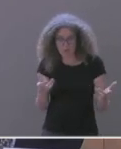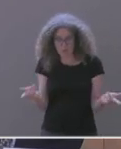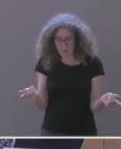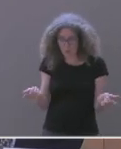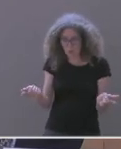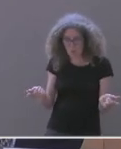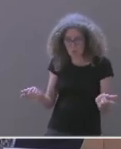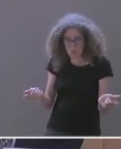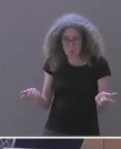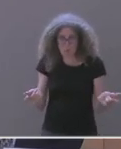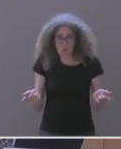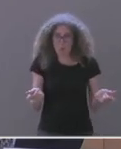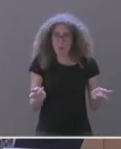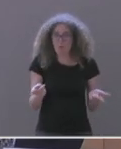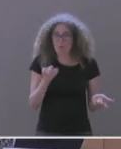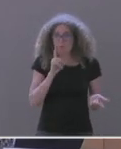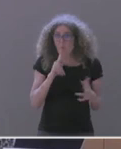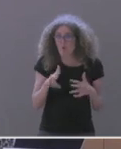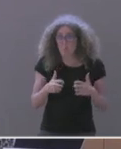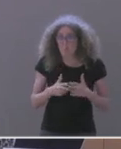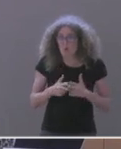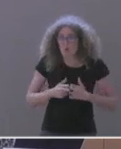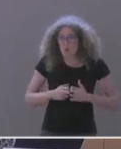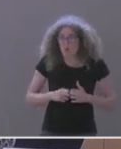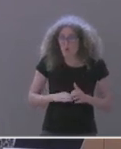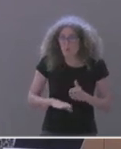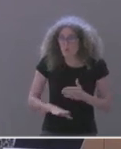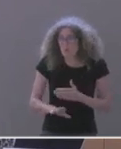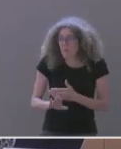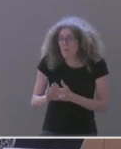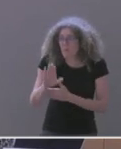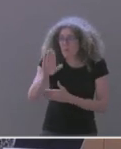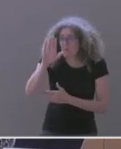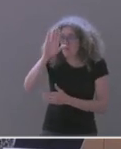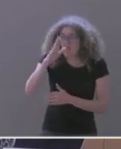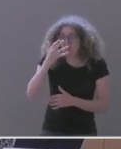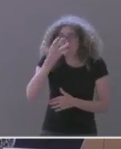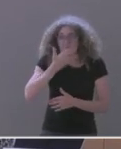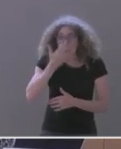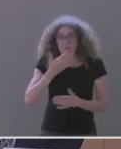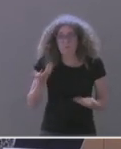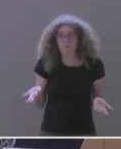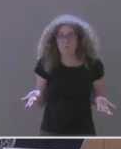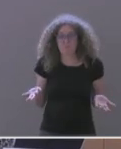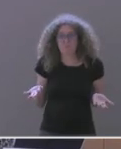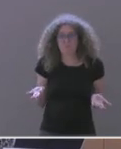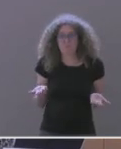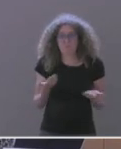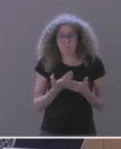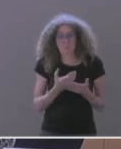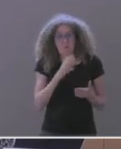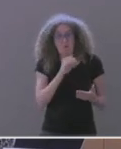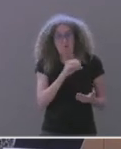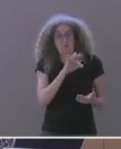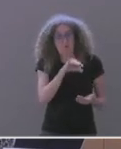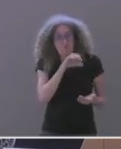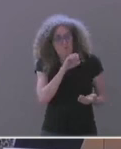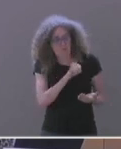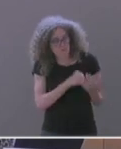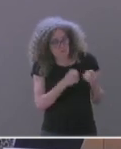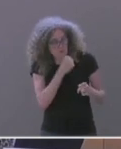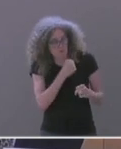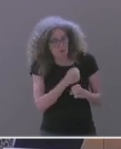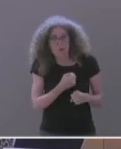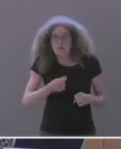est catastrophique. Donc, de ce point de vue, la mise en place de l'OFS, nous sommes en train de mettre les bouchées doubles,